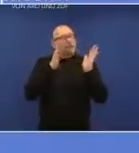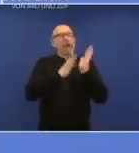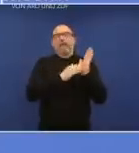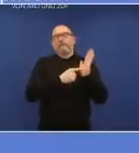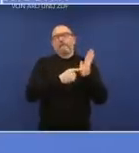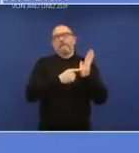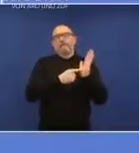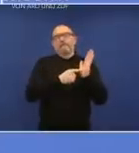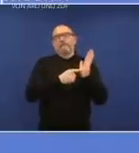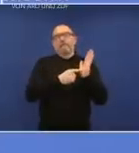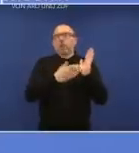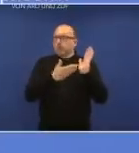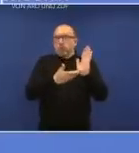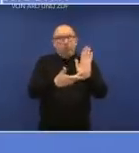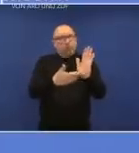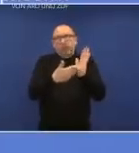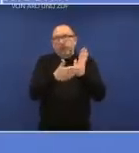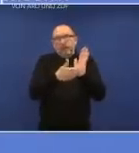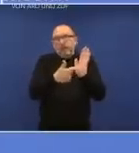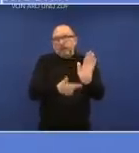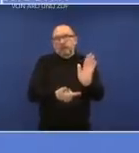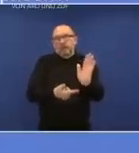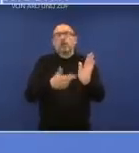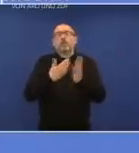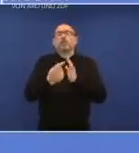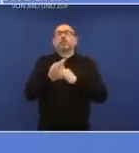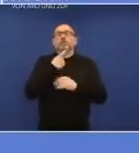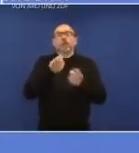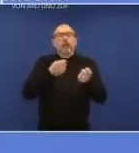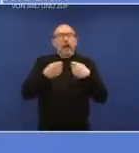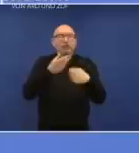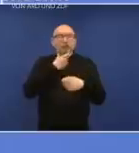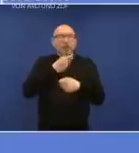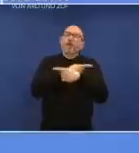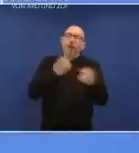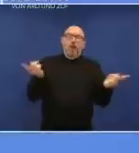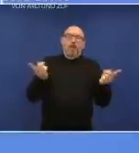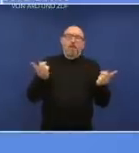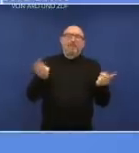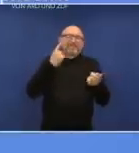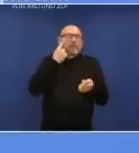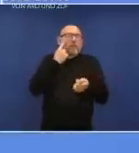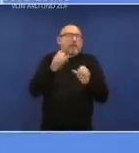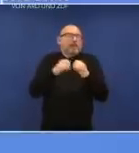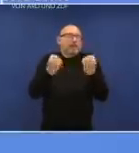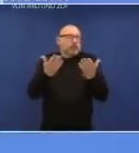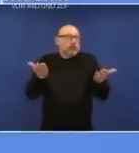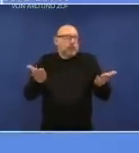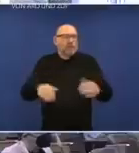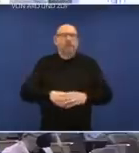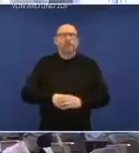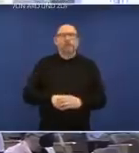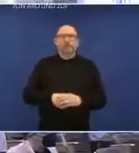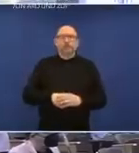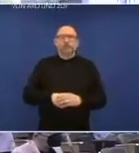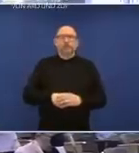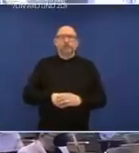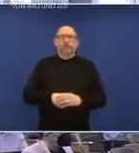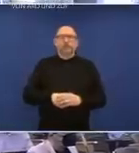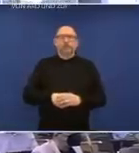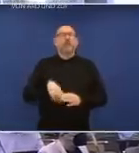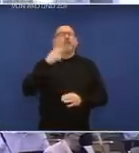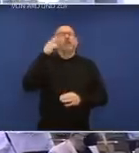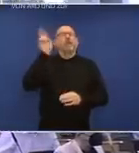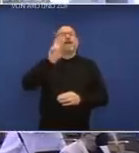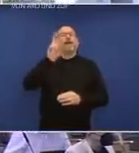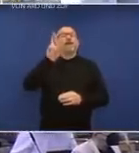ja auch so eingetreten, sodass wir hier keinen weiteren Handlungsbedarf mehr gesehen haben. Herr Rinke. Ich würde ganz gerne nochmal